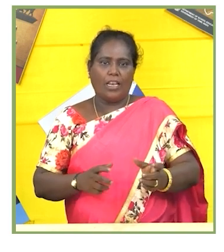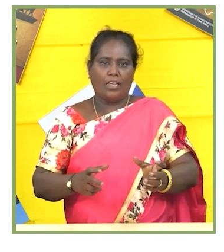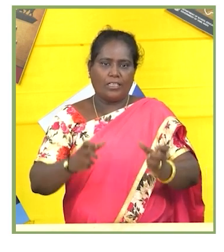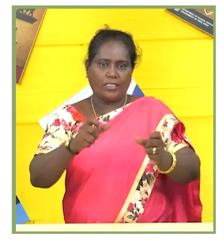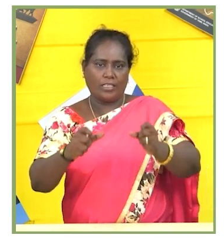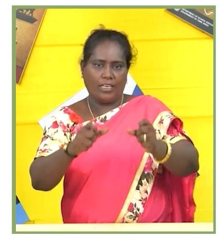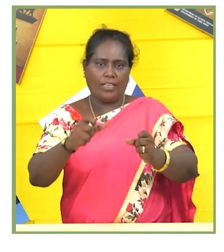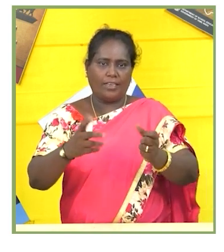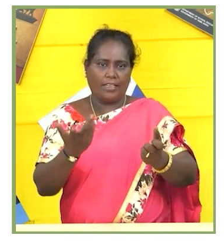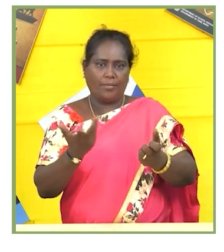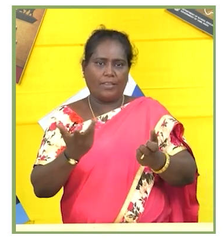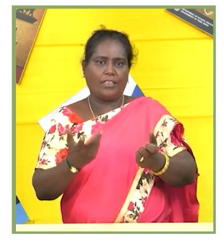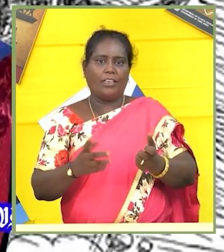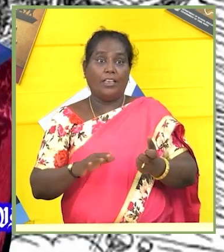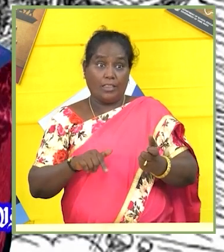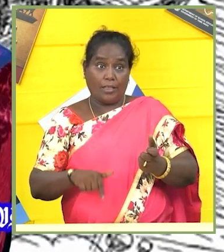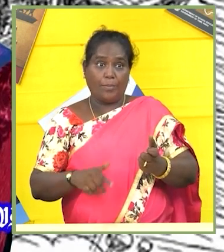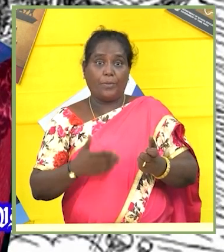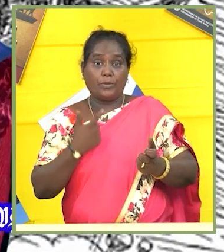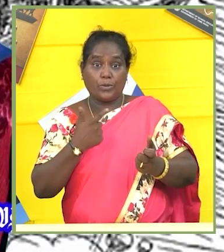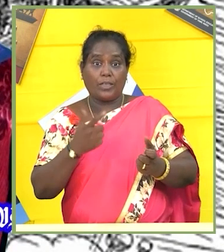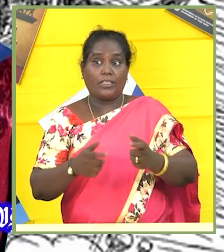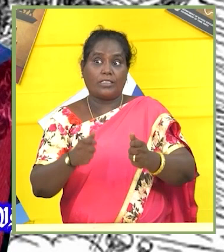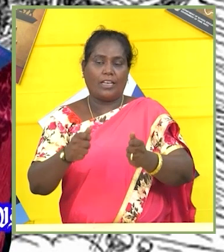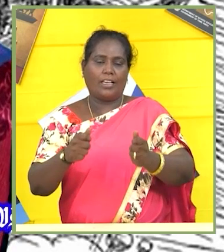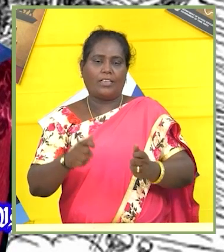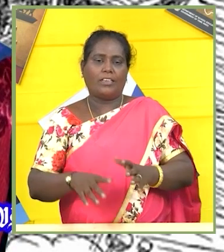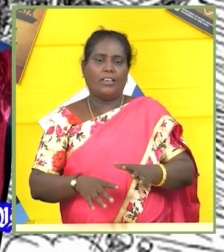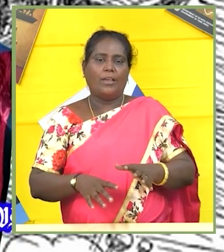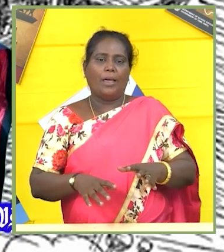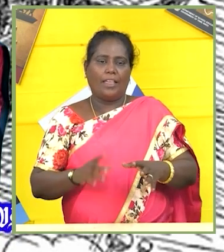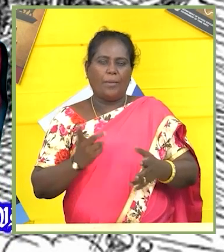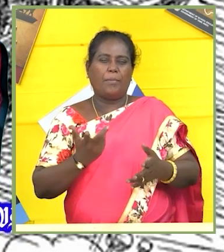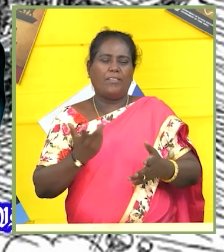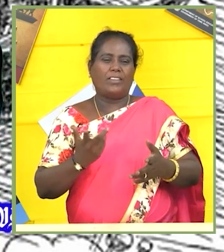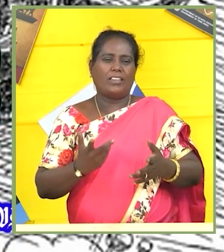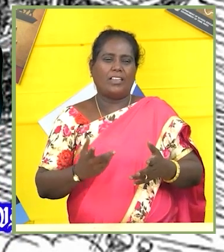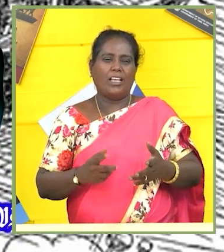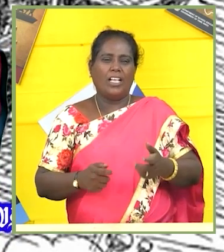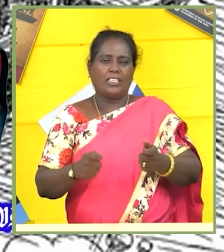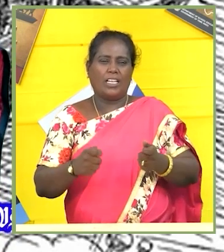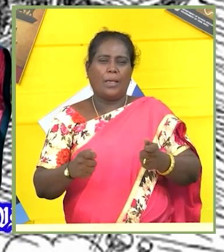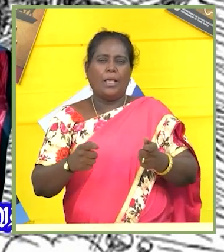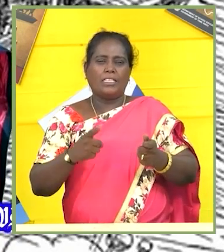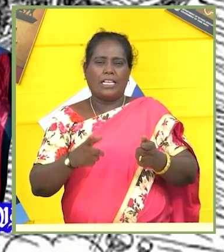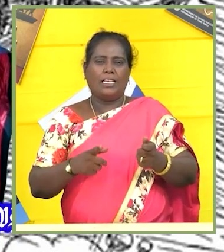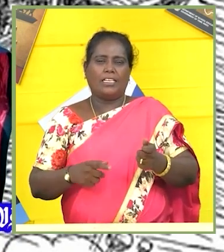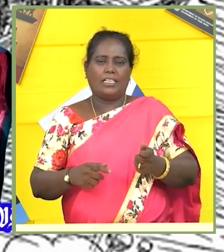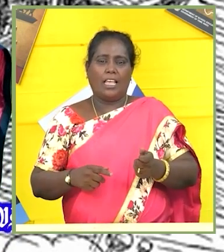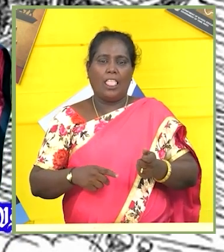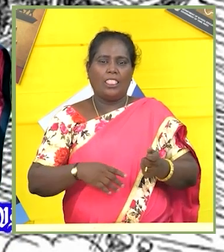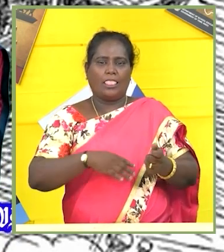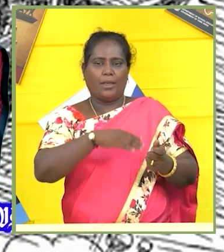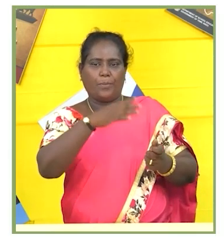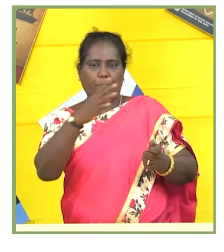கட்டி, சல்லிக்கட்டு. சல்லிக்கட்டு தற்போது ஜல்லிக்கட்டு என வழங்கப்பட்டு வருகிறது. இந்த சல்லிக்கட்டுங்கிற பேர்